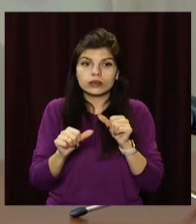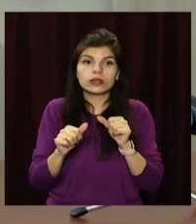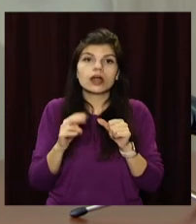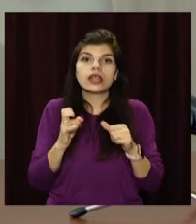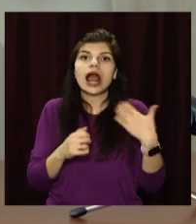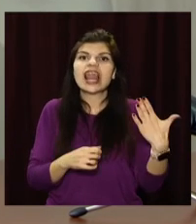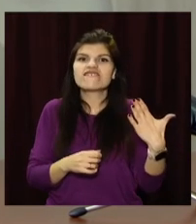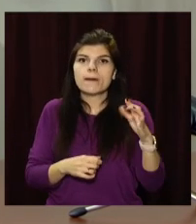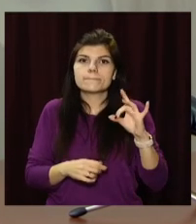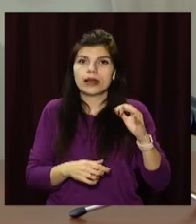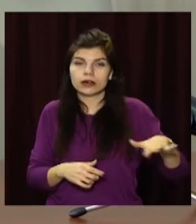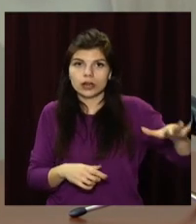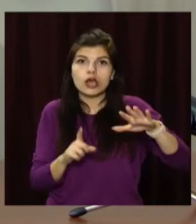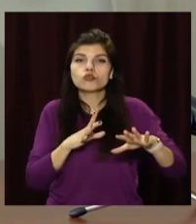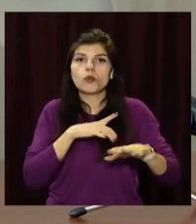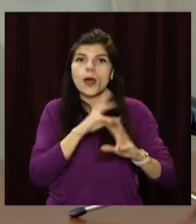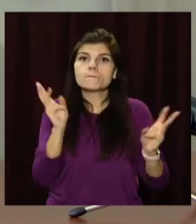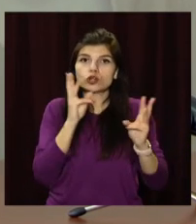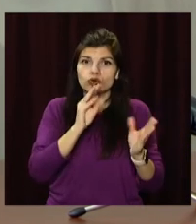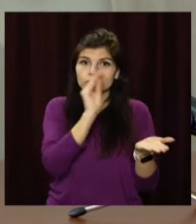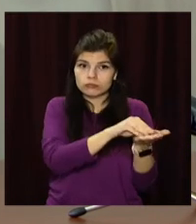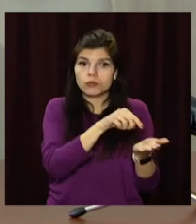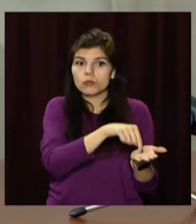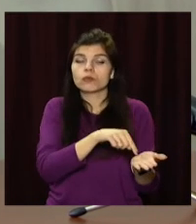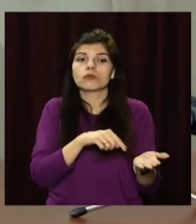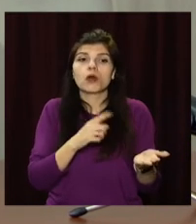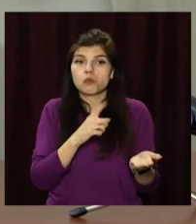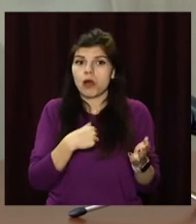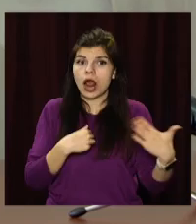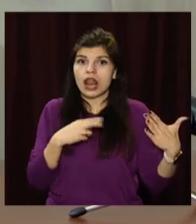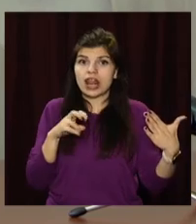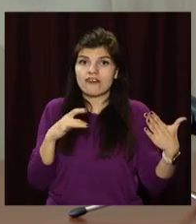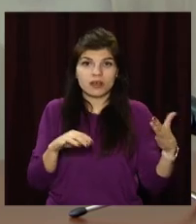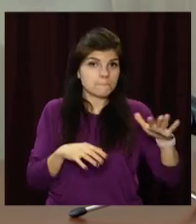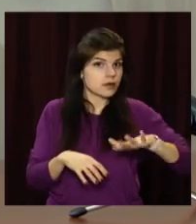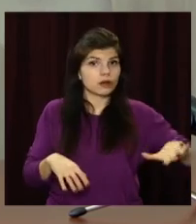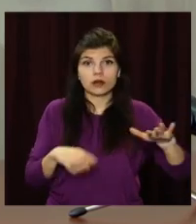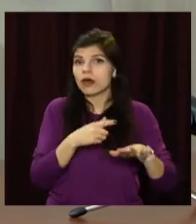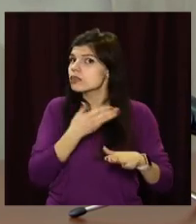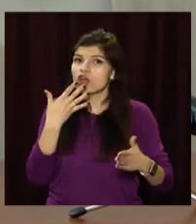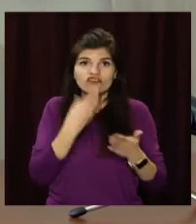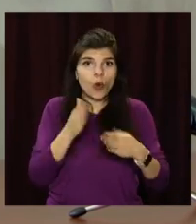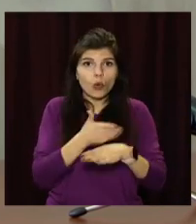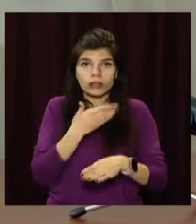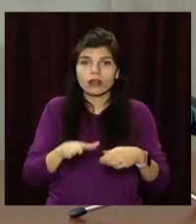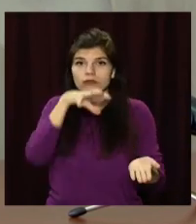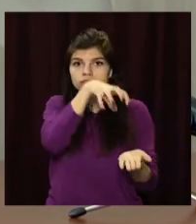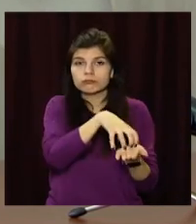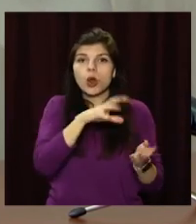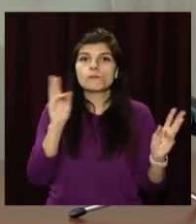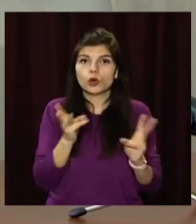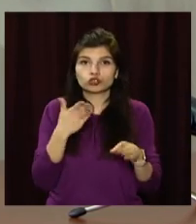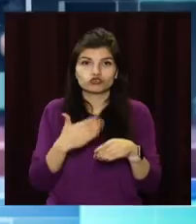левом берегу, чтобы там у нас была пожарная часть, потому что левый берег у нас фактически не имеет своего отделения пожарной